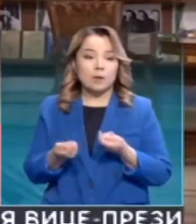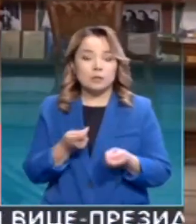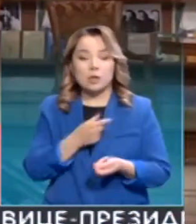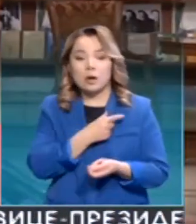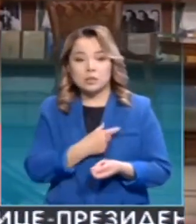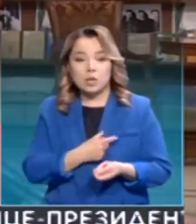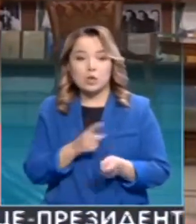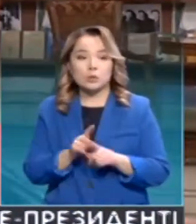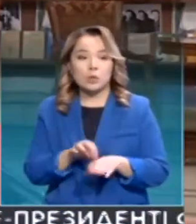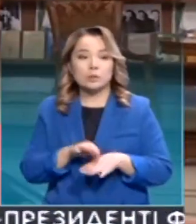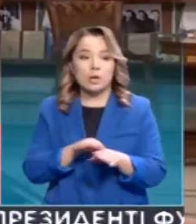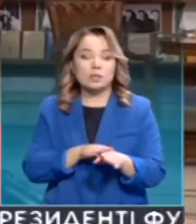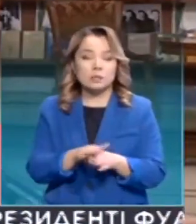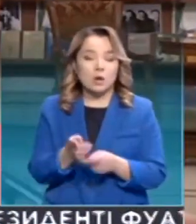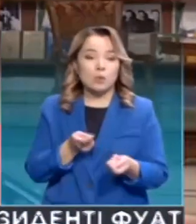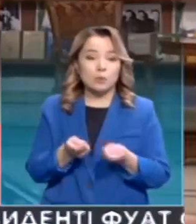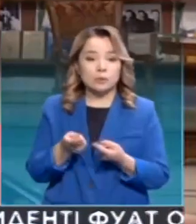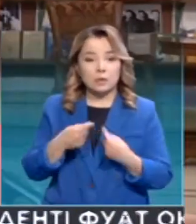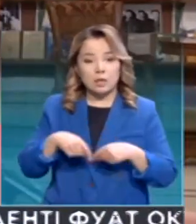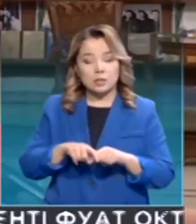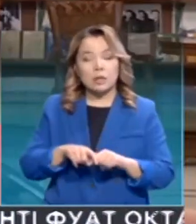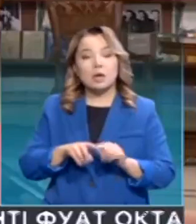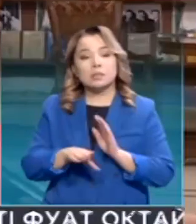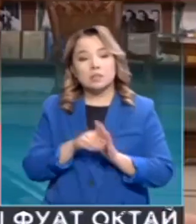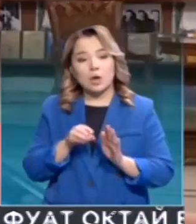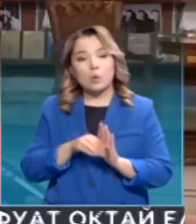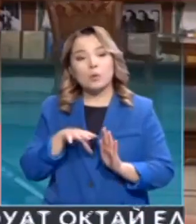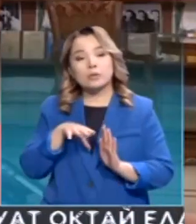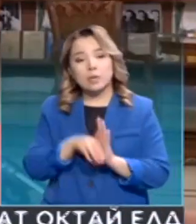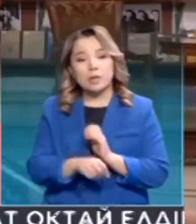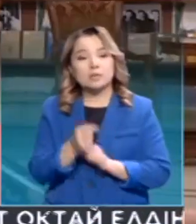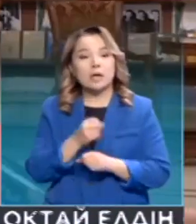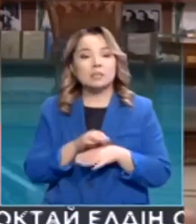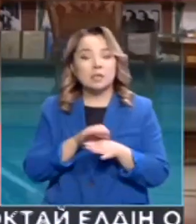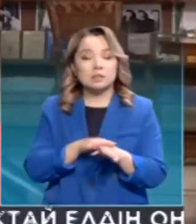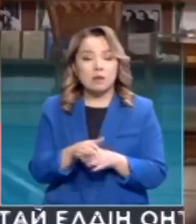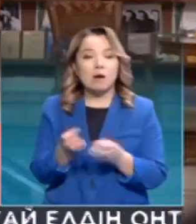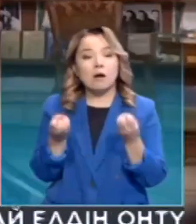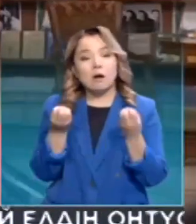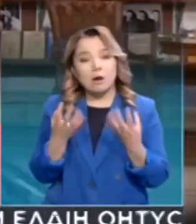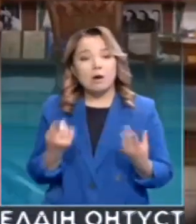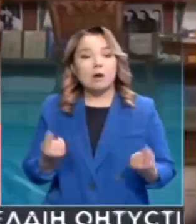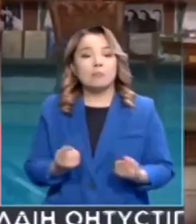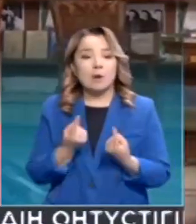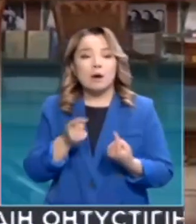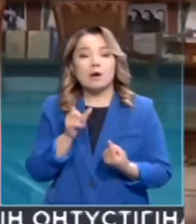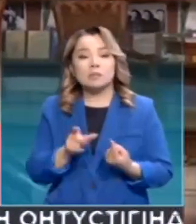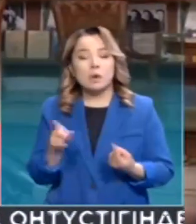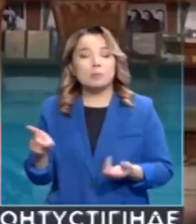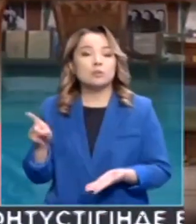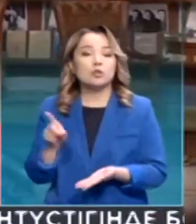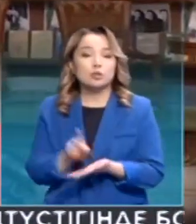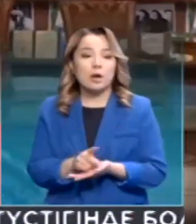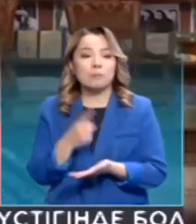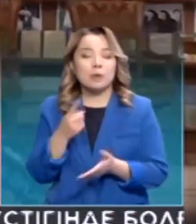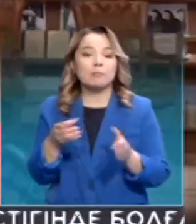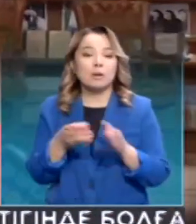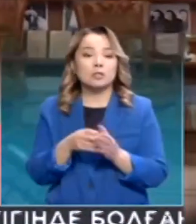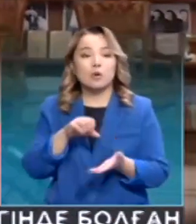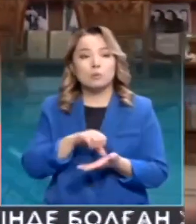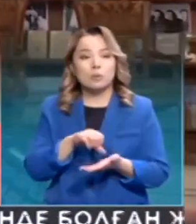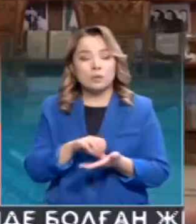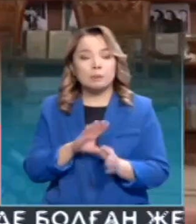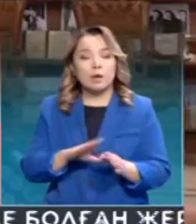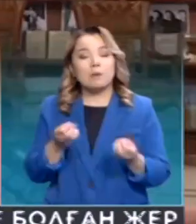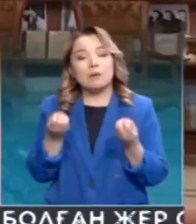округтар бойынша сайлау енгізілгеннен кейін сонымен қатар қарапайым азаматтардың міндетті түрде бір партияның мүшесі емес